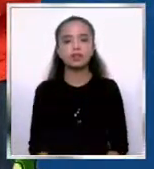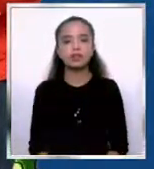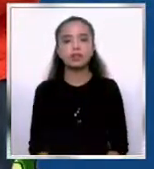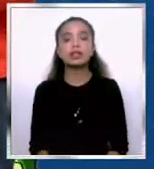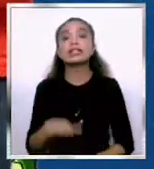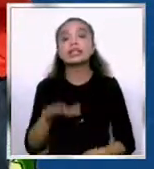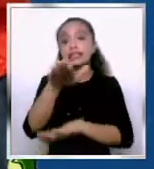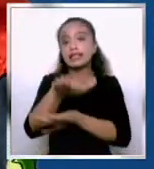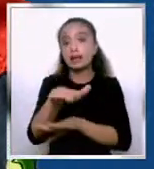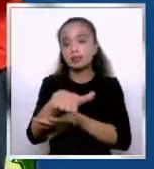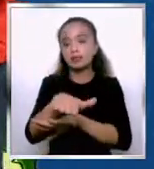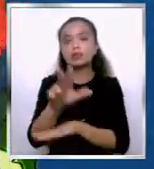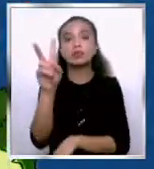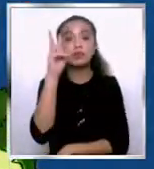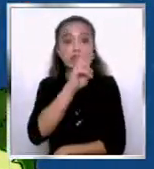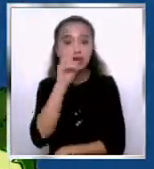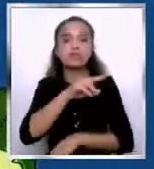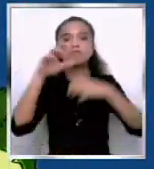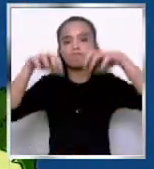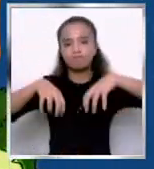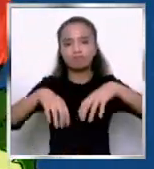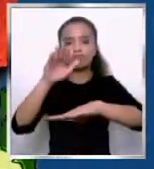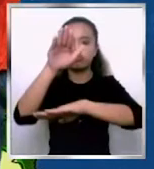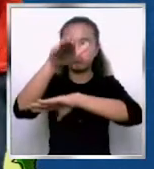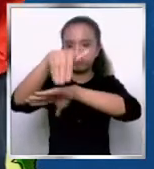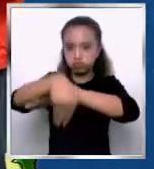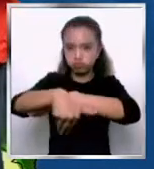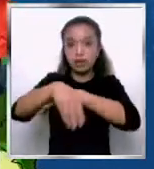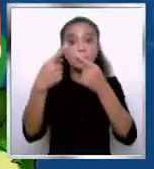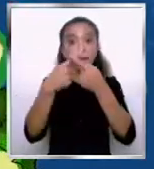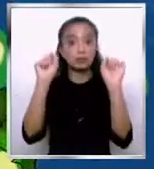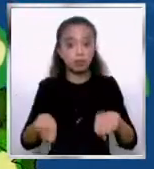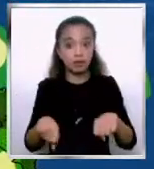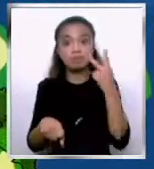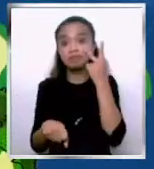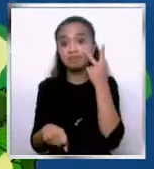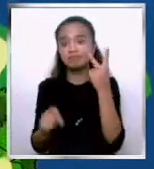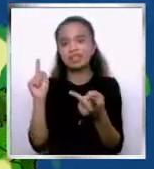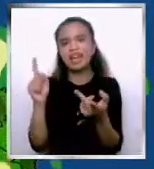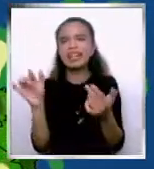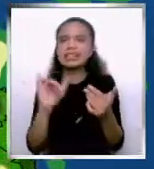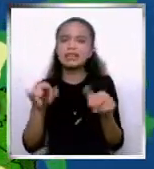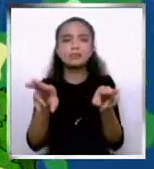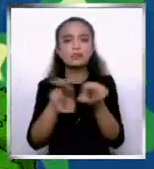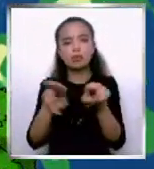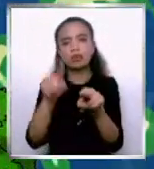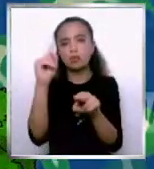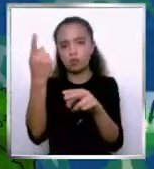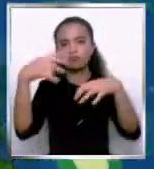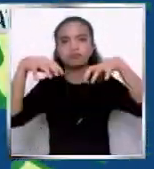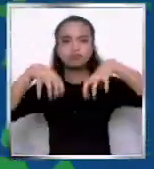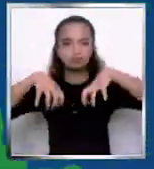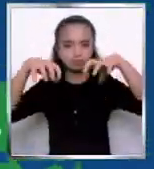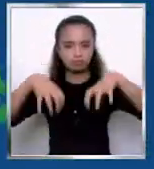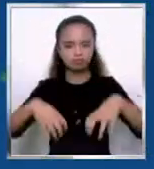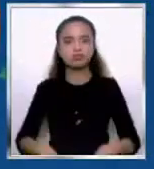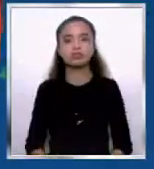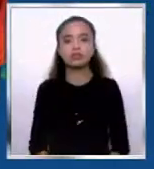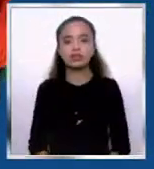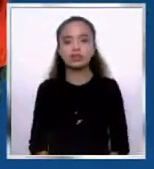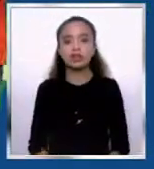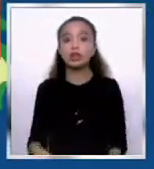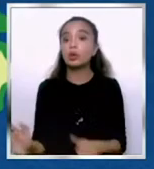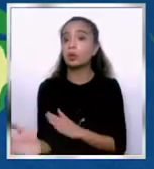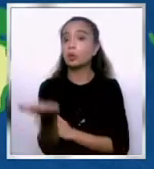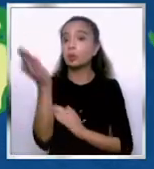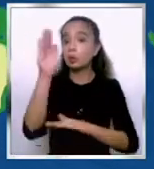posibleng magpatuloy yan hanggang gabi, pero makikita nyo mga kapuso, mga hanggang katamtamang ulan lamang yung inaasahan natin. Halos buong araw din ang ulan dyan